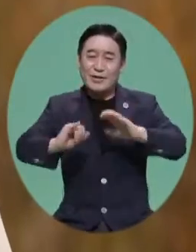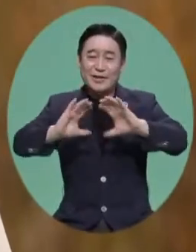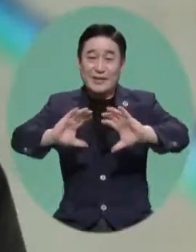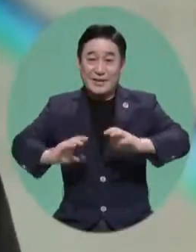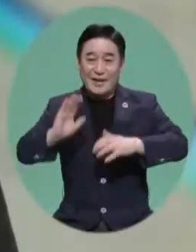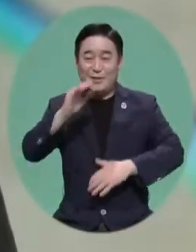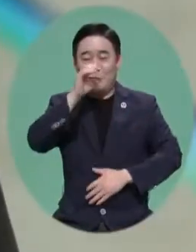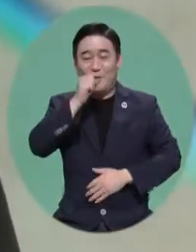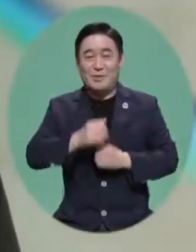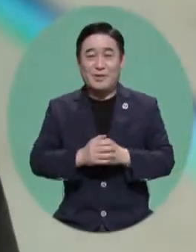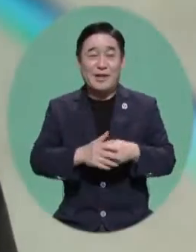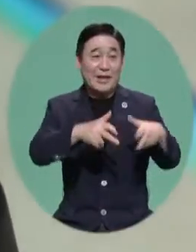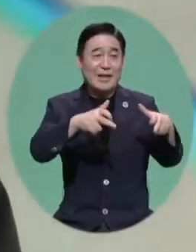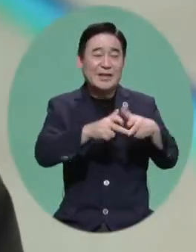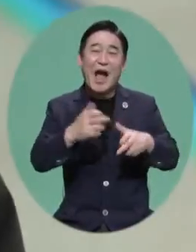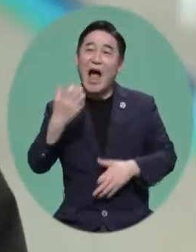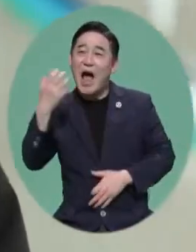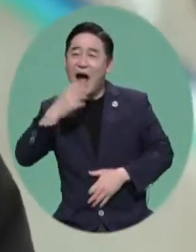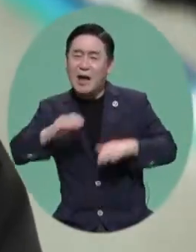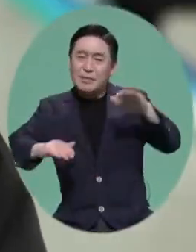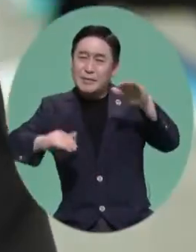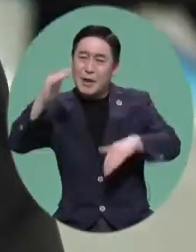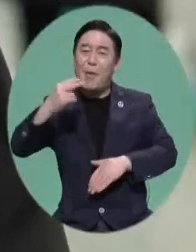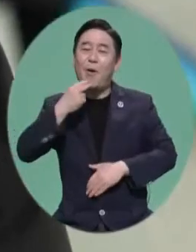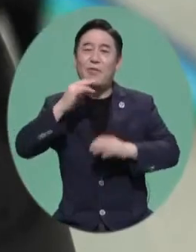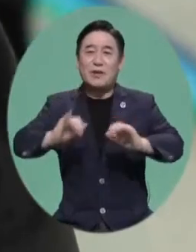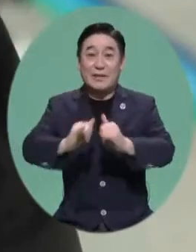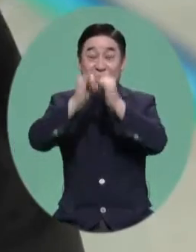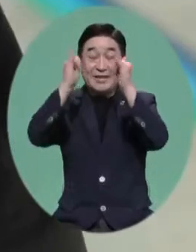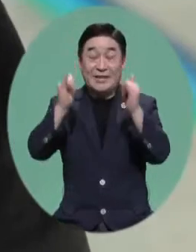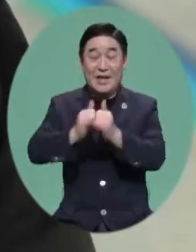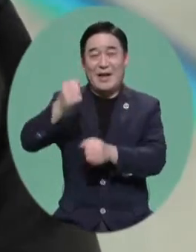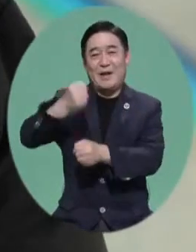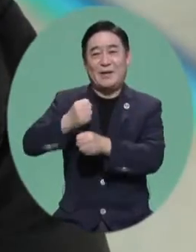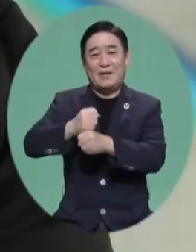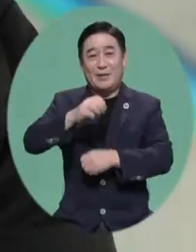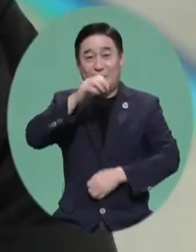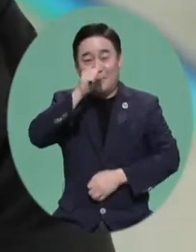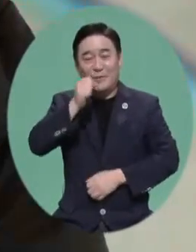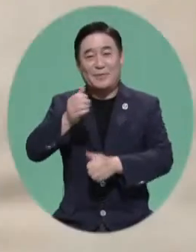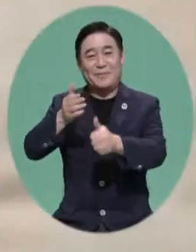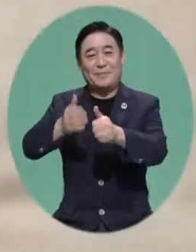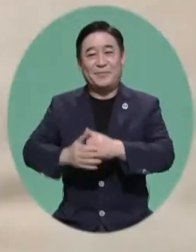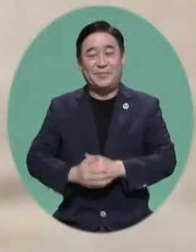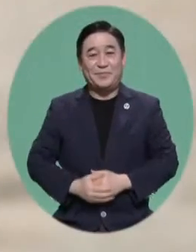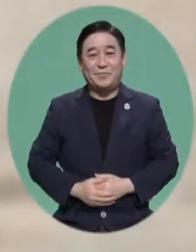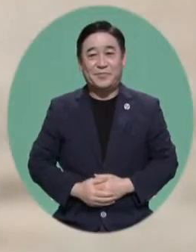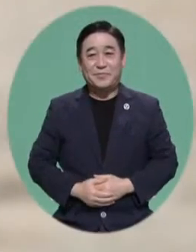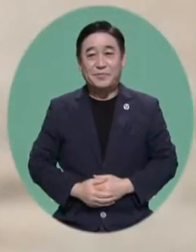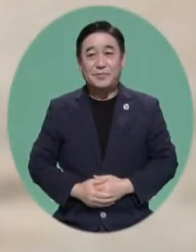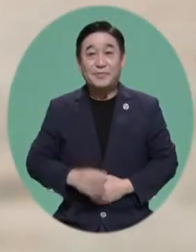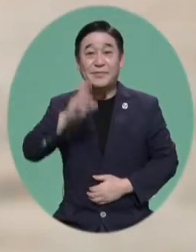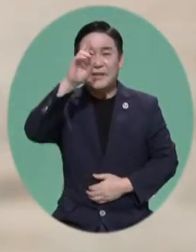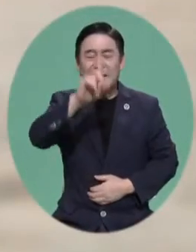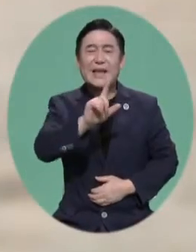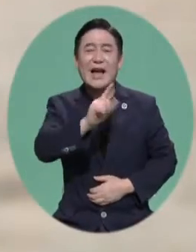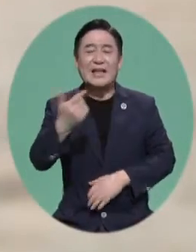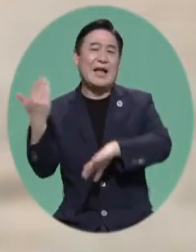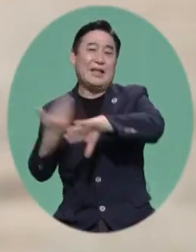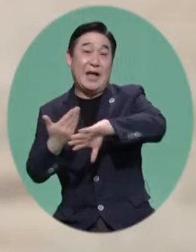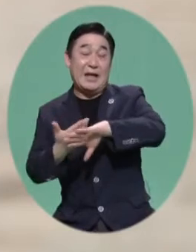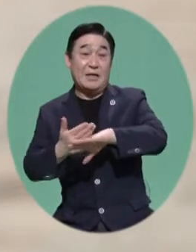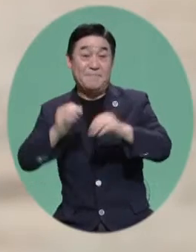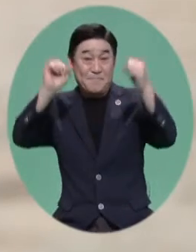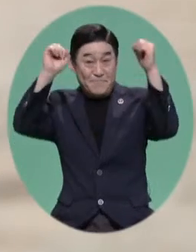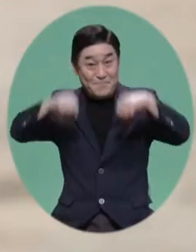좋겠습니까 장애인과 비장이 미 차별받지 않는 사회가 만들어 졌으면 좋겠습니다 틀린게 아니라 발음을